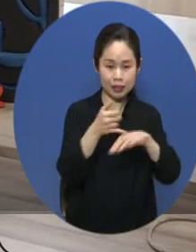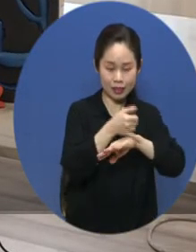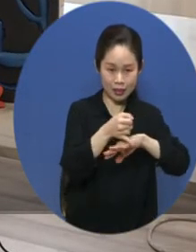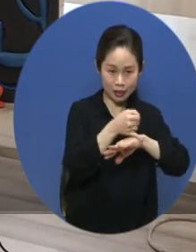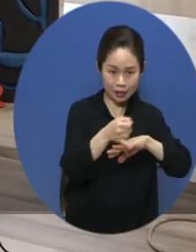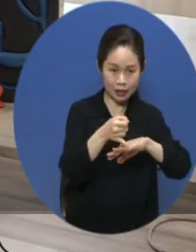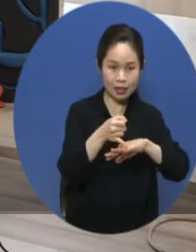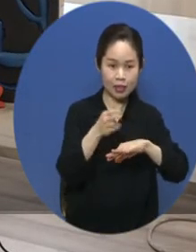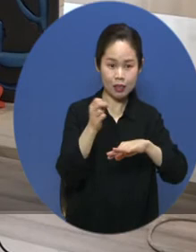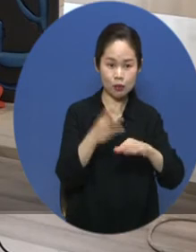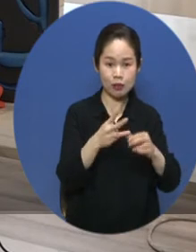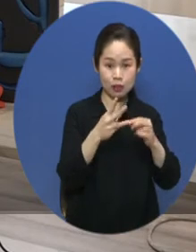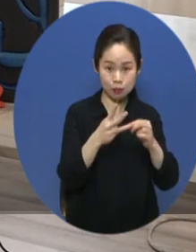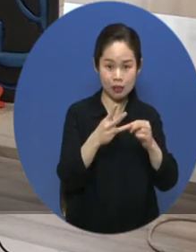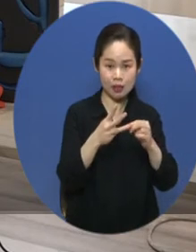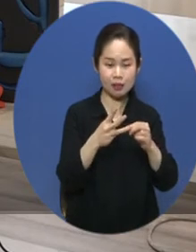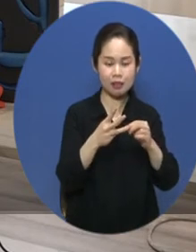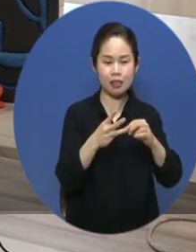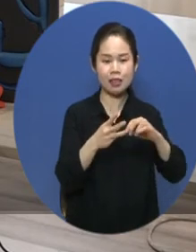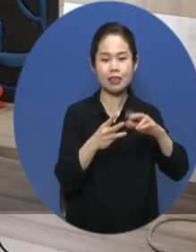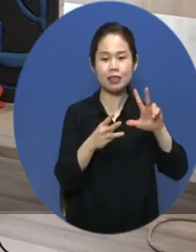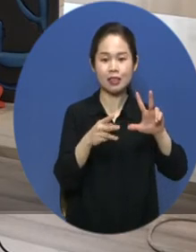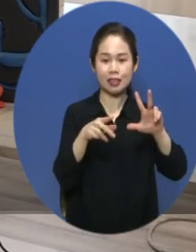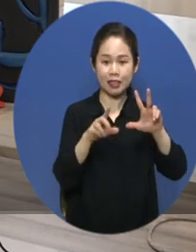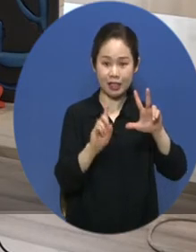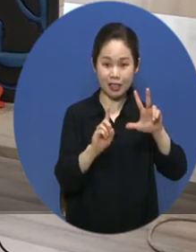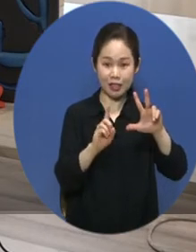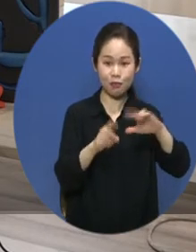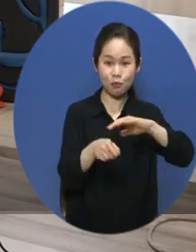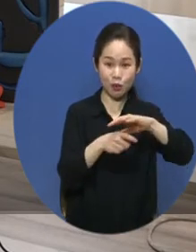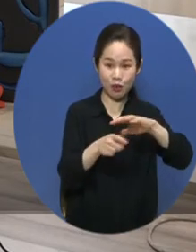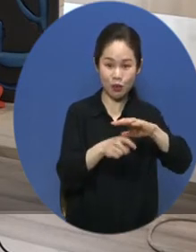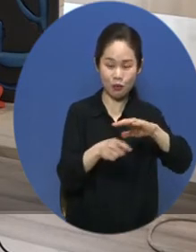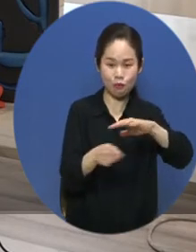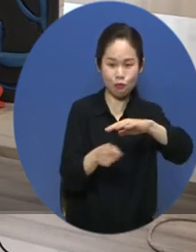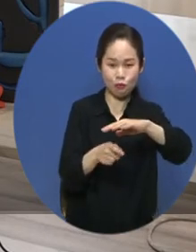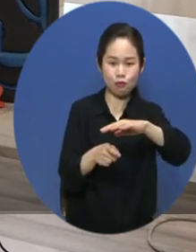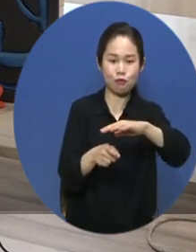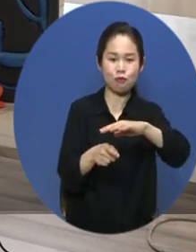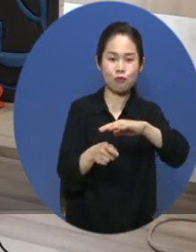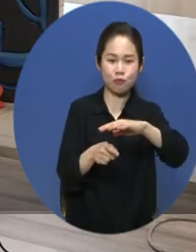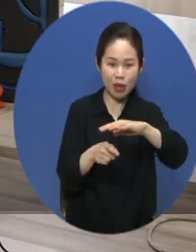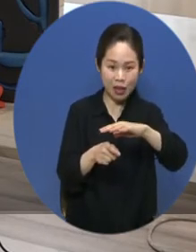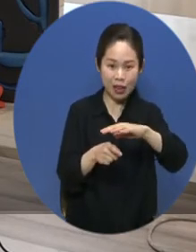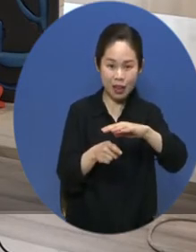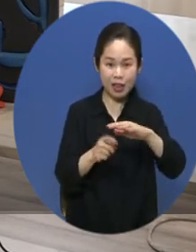세 번째 작업은 이제 3D 프린터로 출력하는 단계가 있고, 네 번째로는 3D 프린터로 출력해서